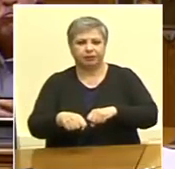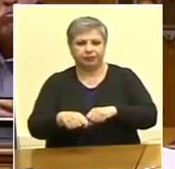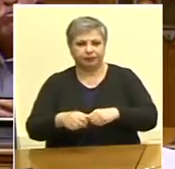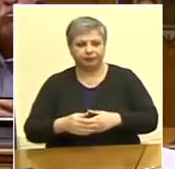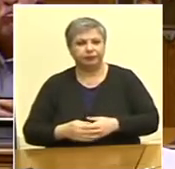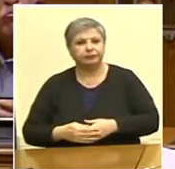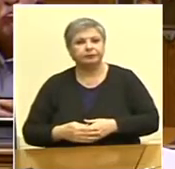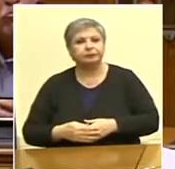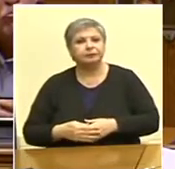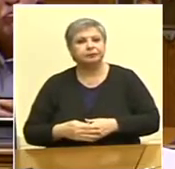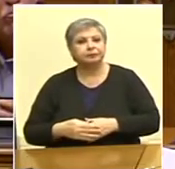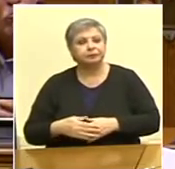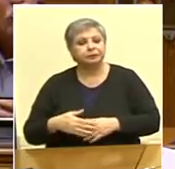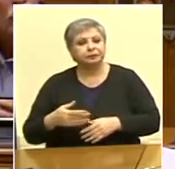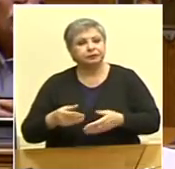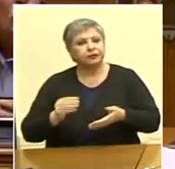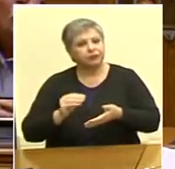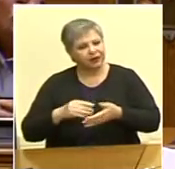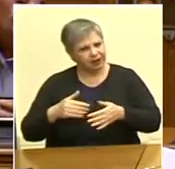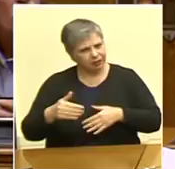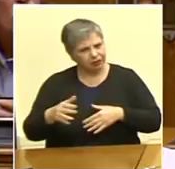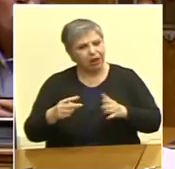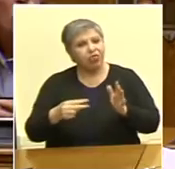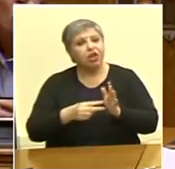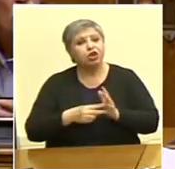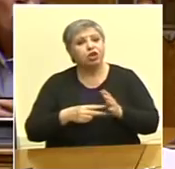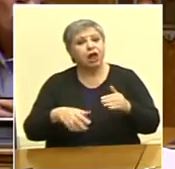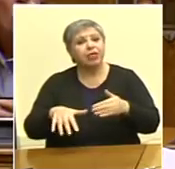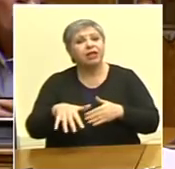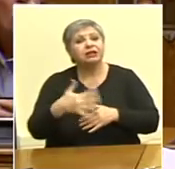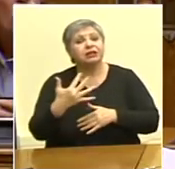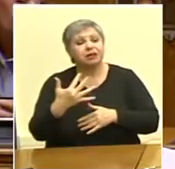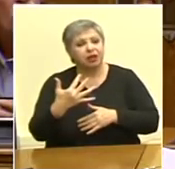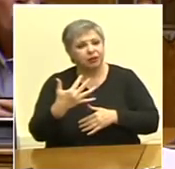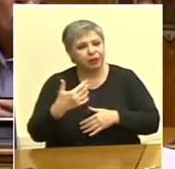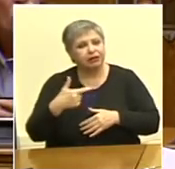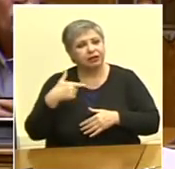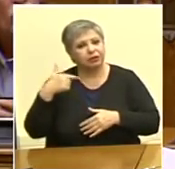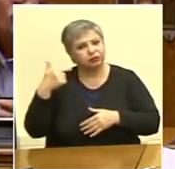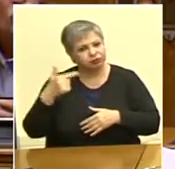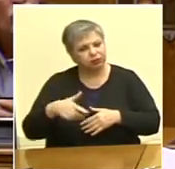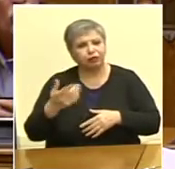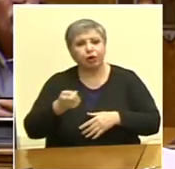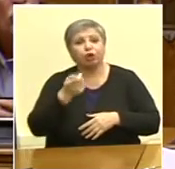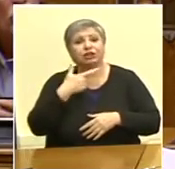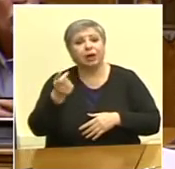Το 2015, μετά την, το συμβιβασμό και τη συμφωνία με τους εταίρους,